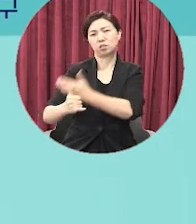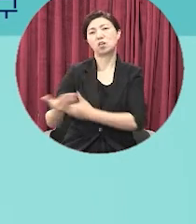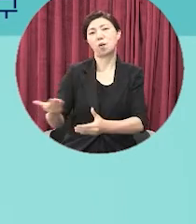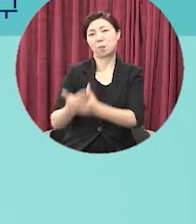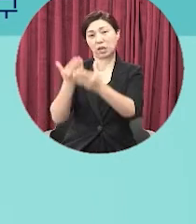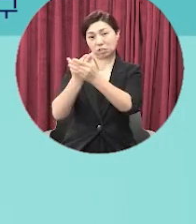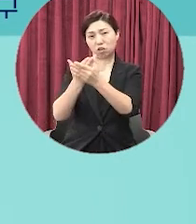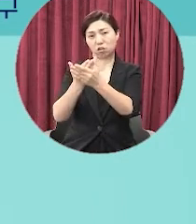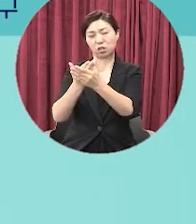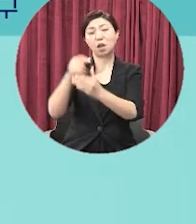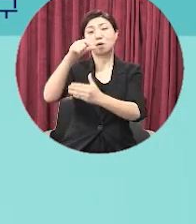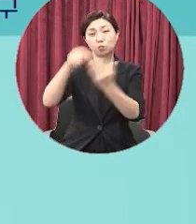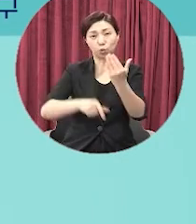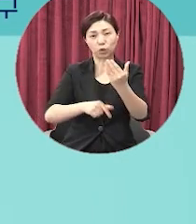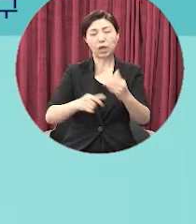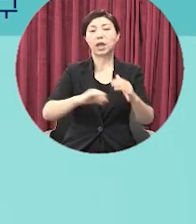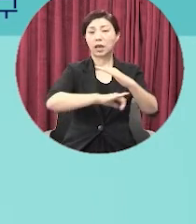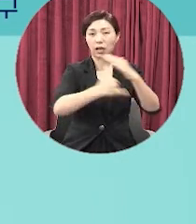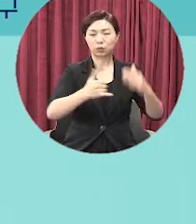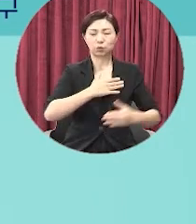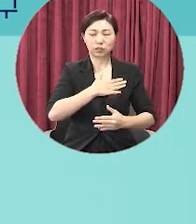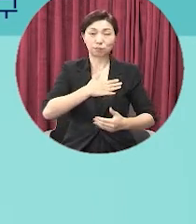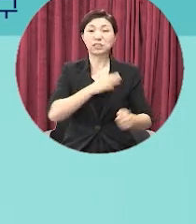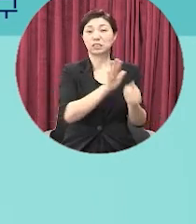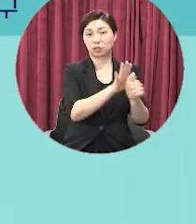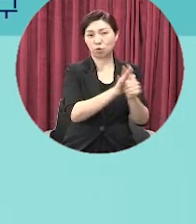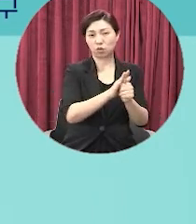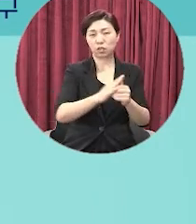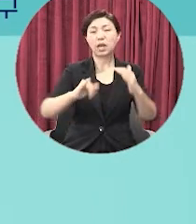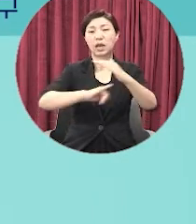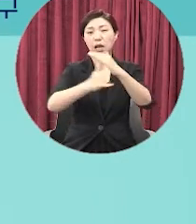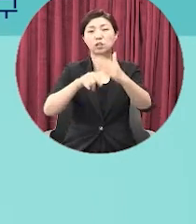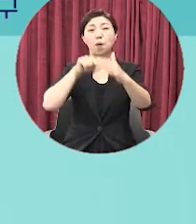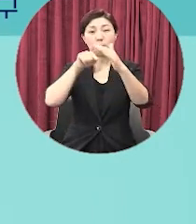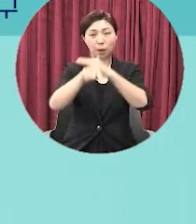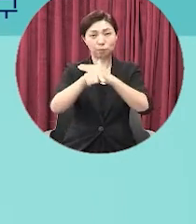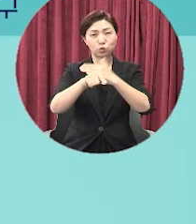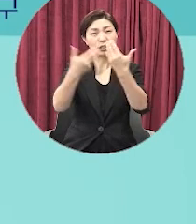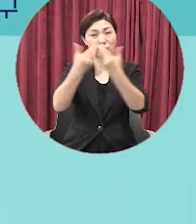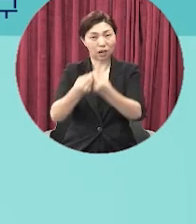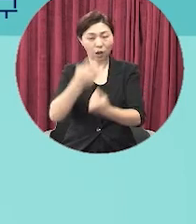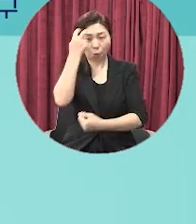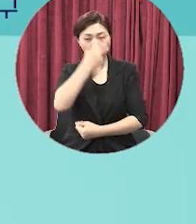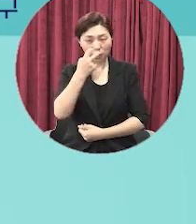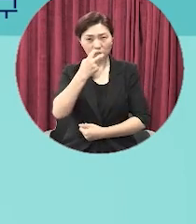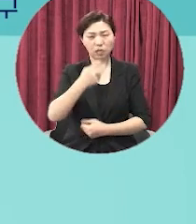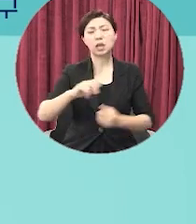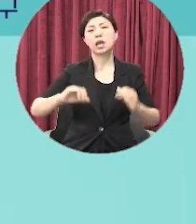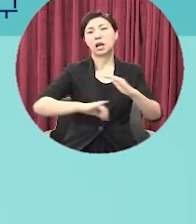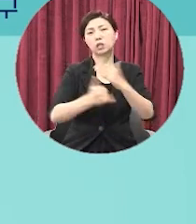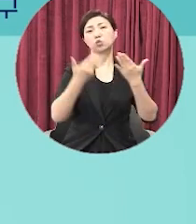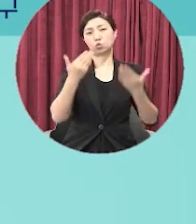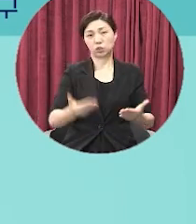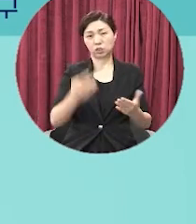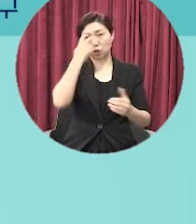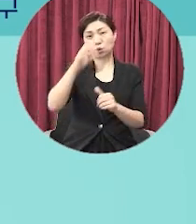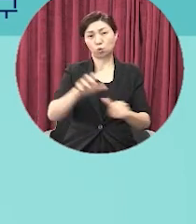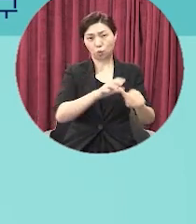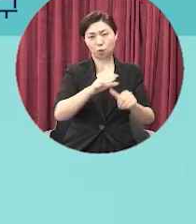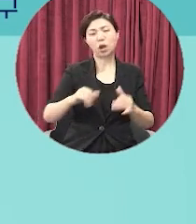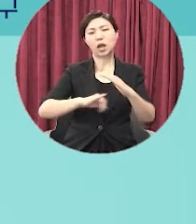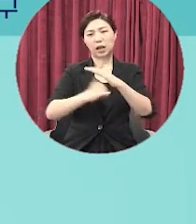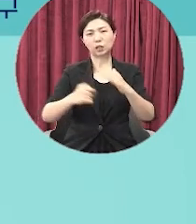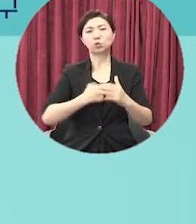그리고 가족 심리 지원 서비스 가정방문 등 사례관리 아직 휴직 지원 돌 몸 지원 가 쪽 자주 보인